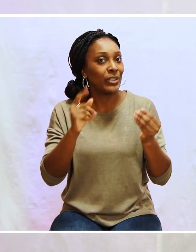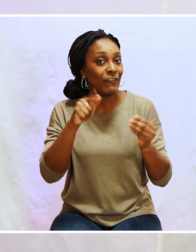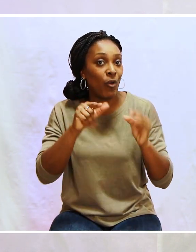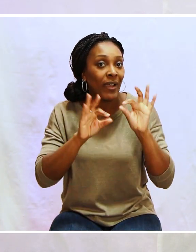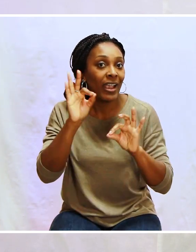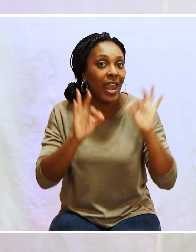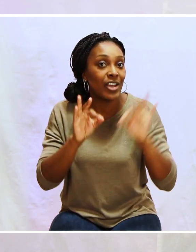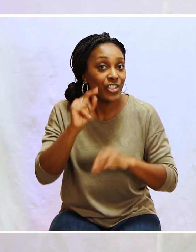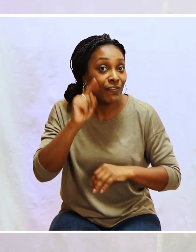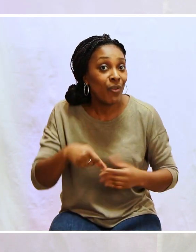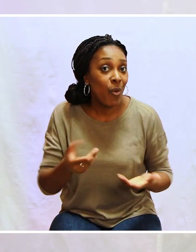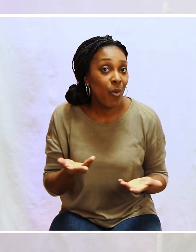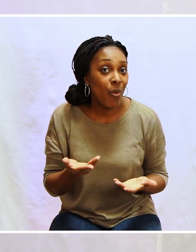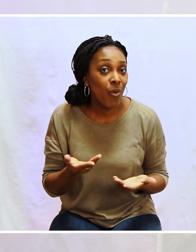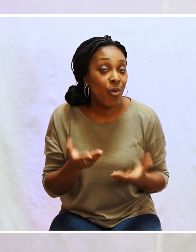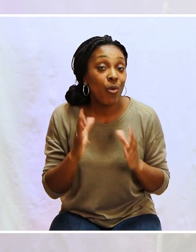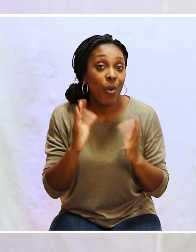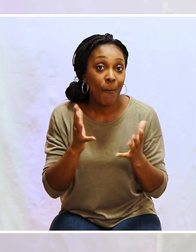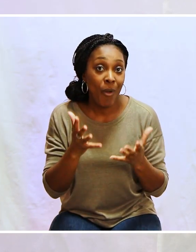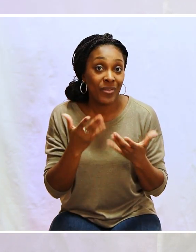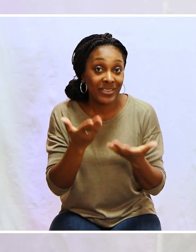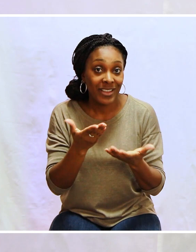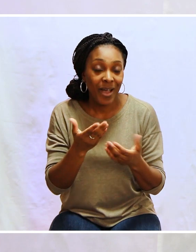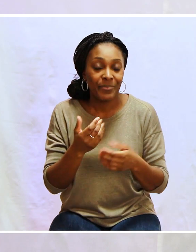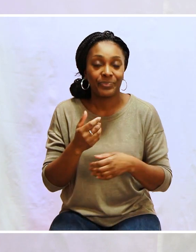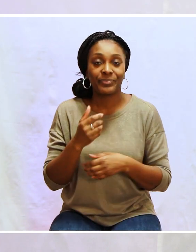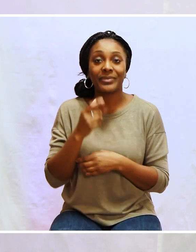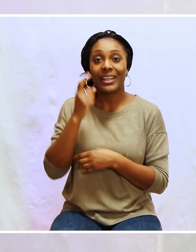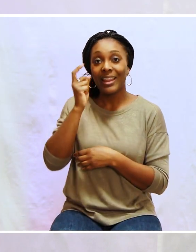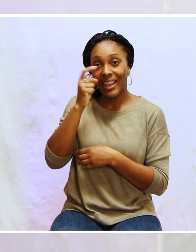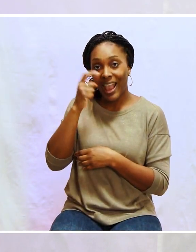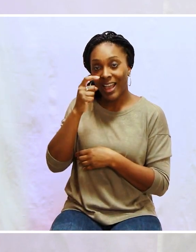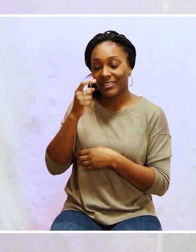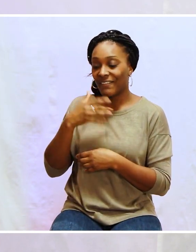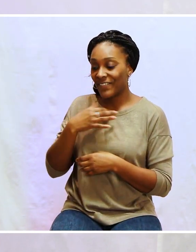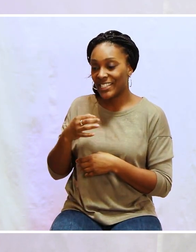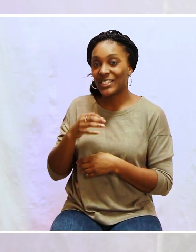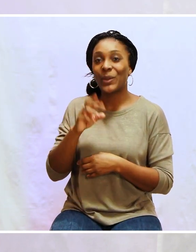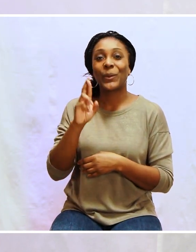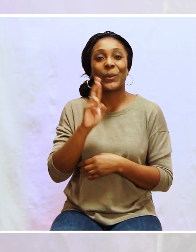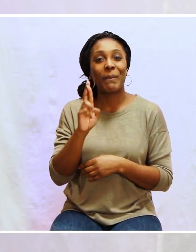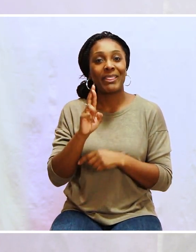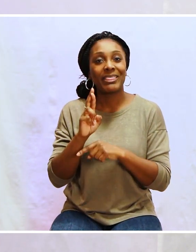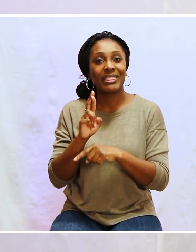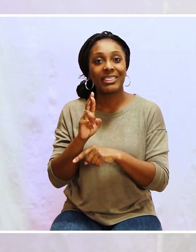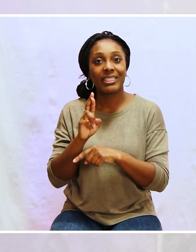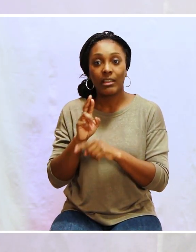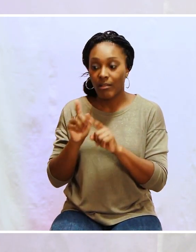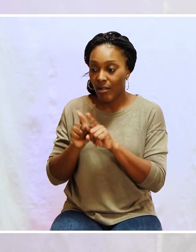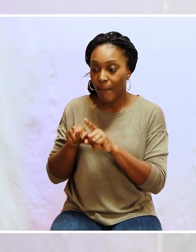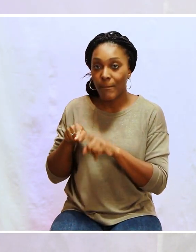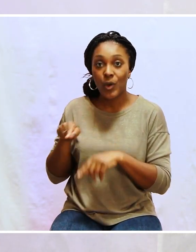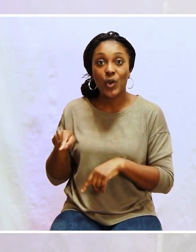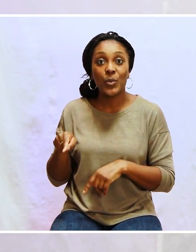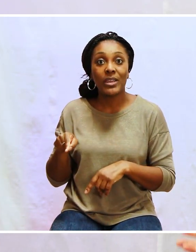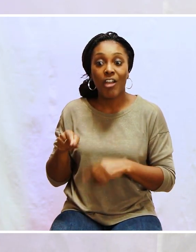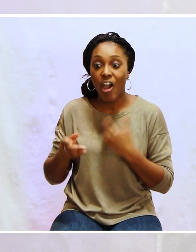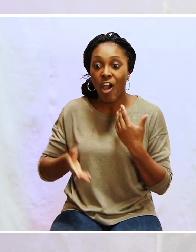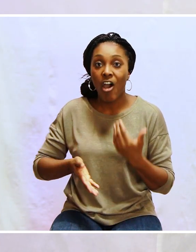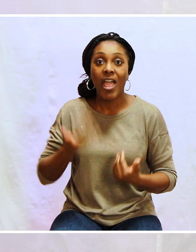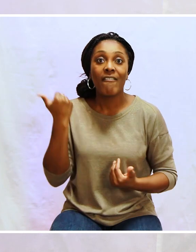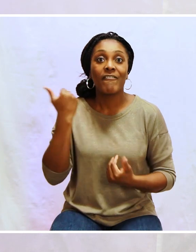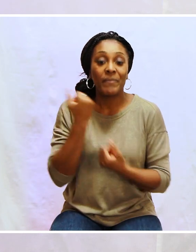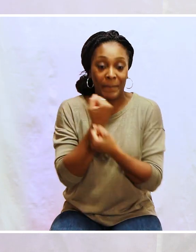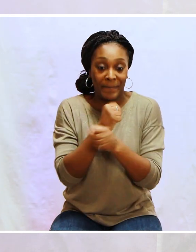fait eh bien que Léa et Ruben, eh bien c'est comme si eh bien ce fils-là était en train d'ôter et d'ouvrir les portes de